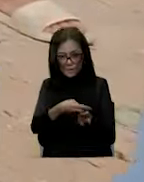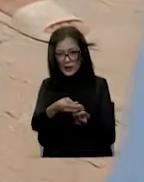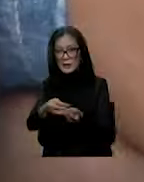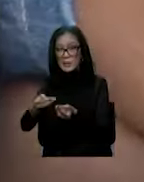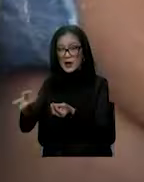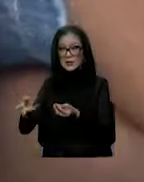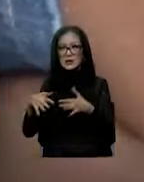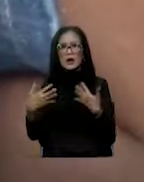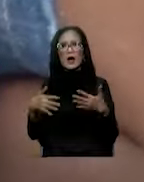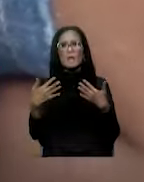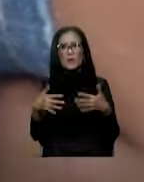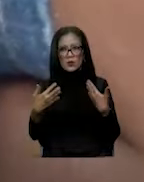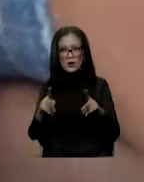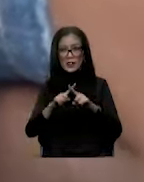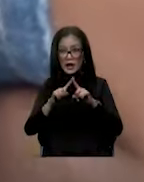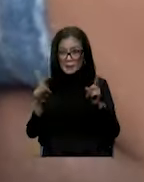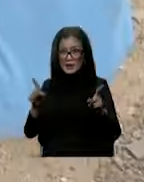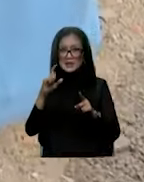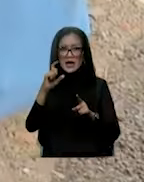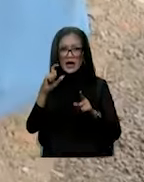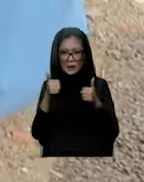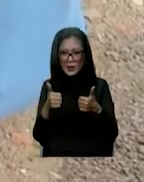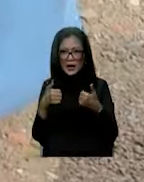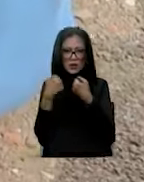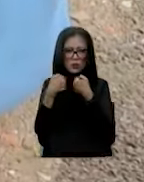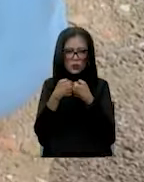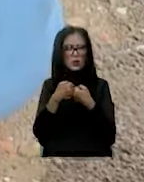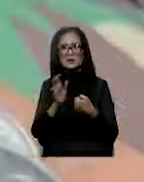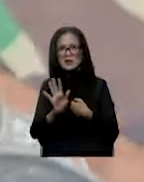jangan sampai menimbulkan kericuhan. Dari Pekalongan, Jawa Tengah, Suryondo Soekarno, iNews.